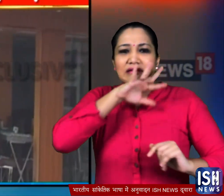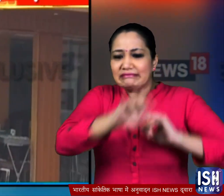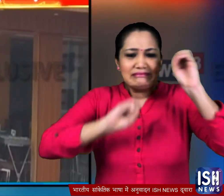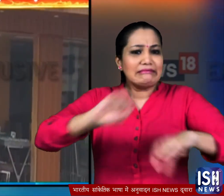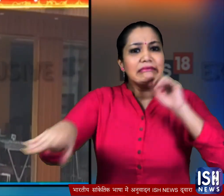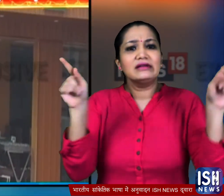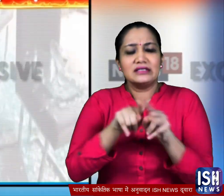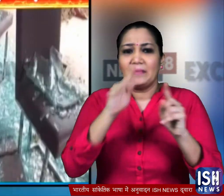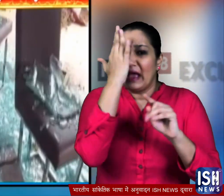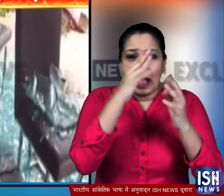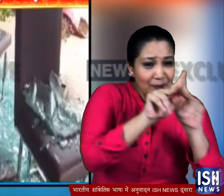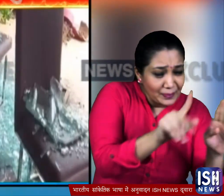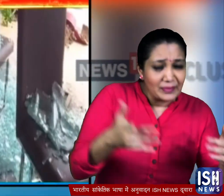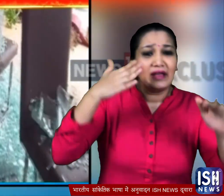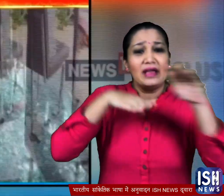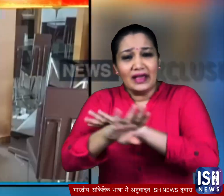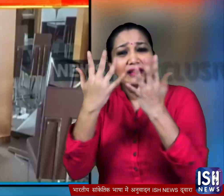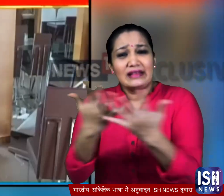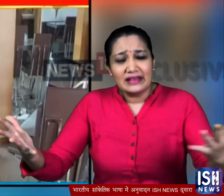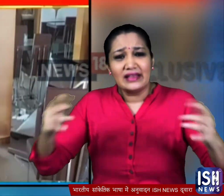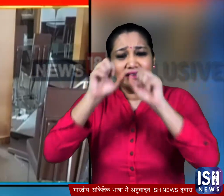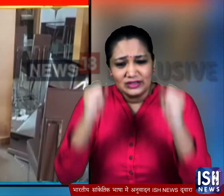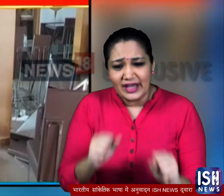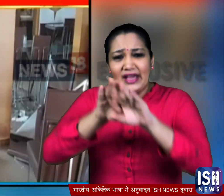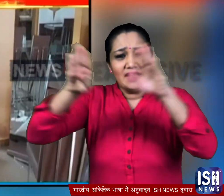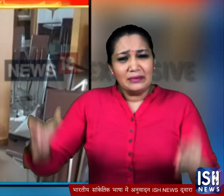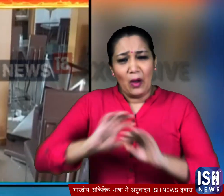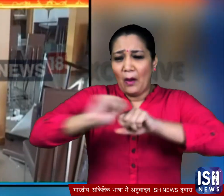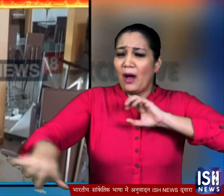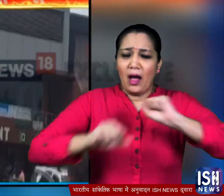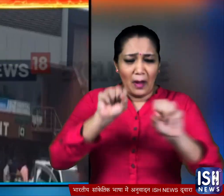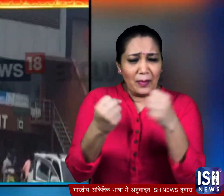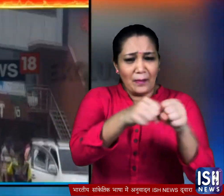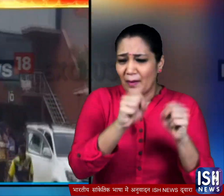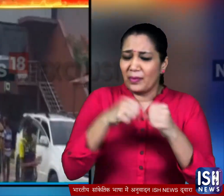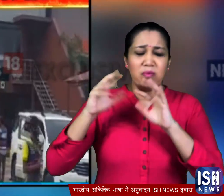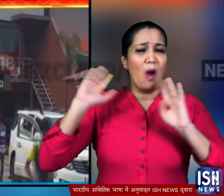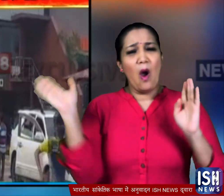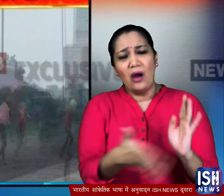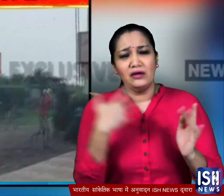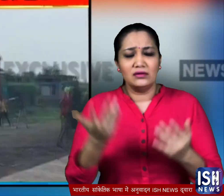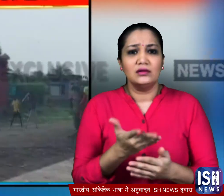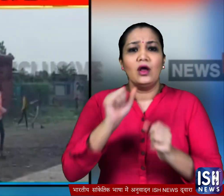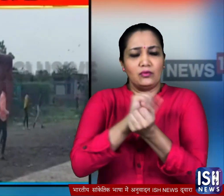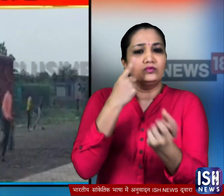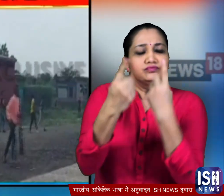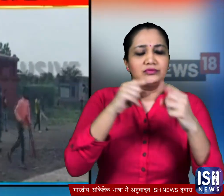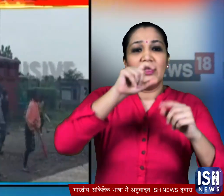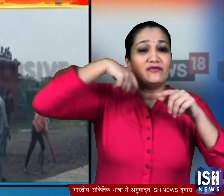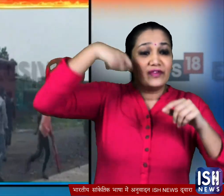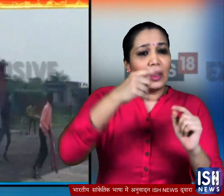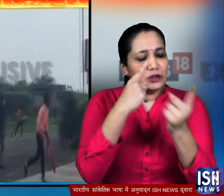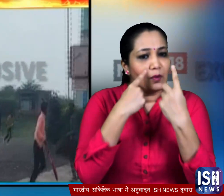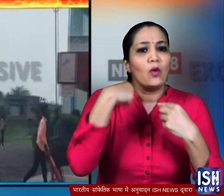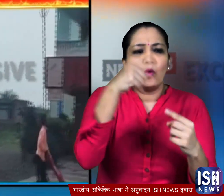हो गई। केवल शीशे ही नहीं, अंदर रखा सामान और फर्नीचर भी टूटकर इधर उधर बिखरा दिखाई दिया। पुलिस घटना की जांच में लगी है और वीडियो के आधार पर